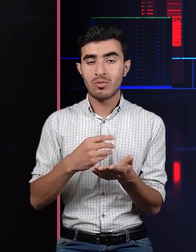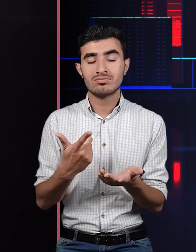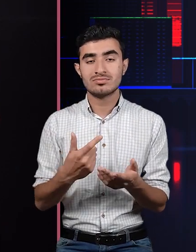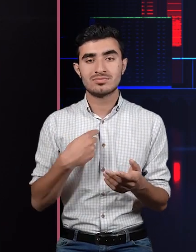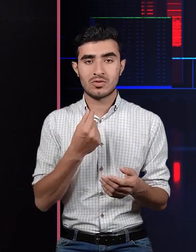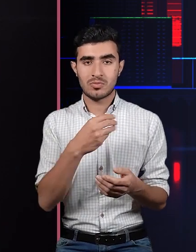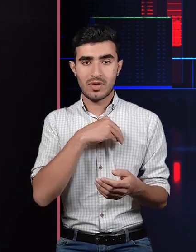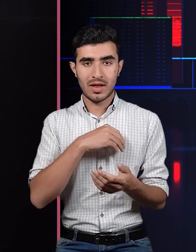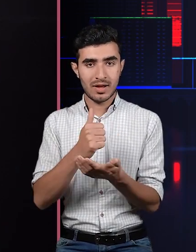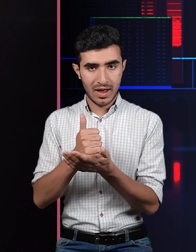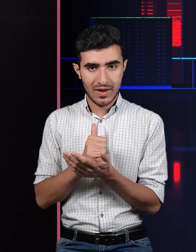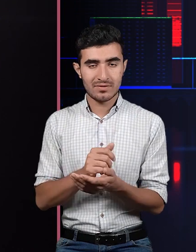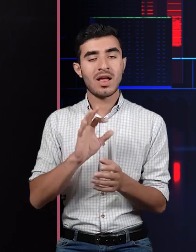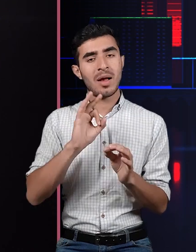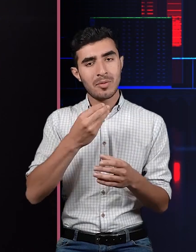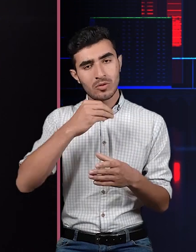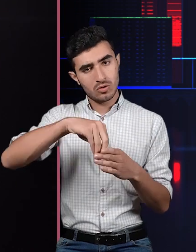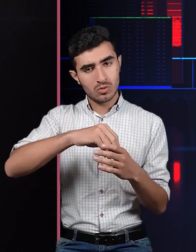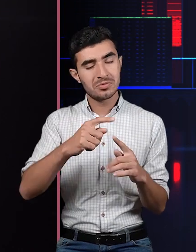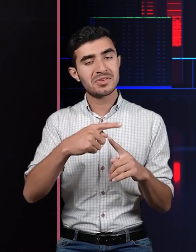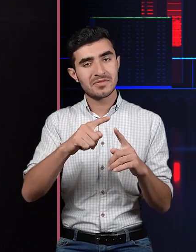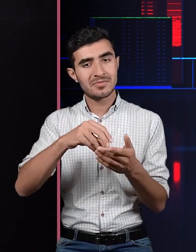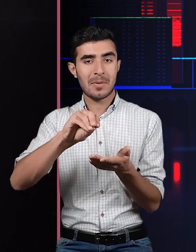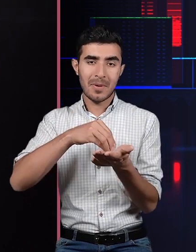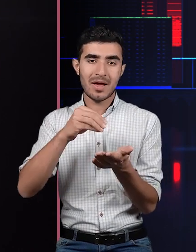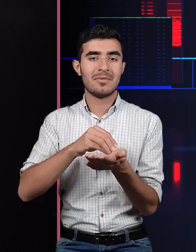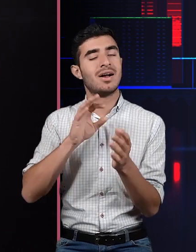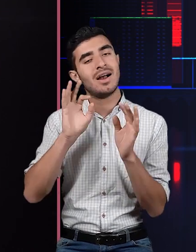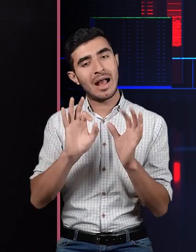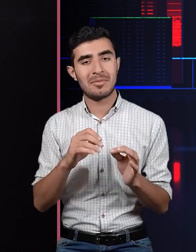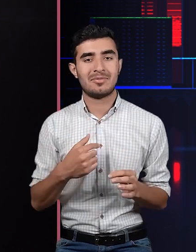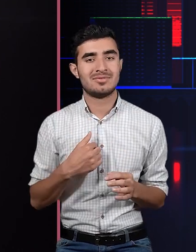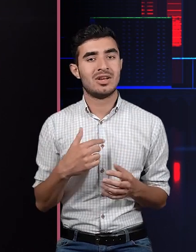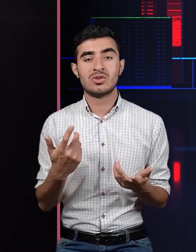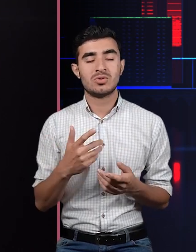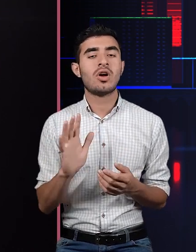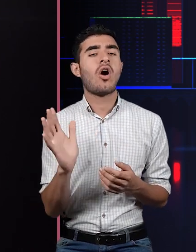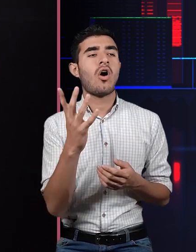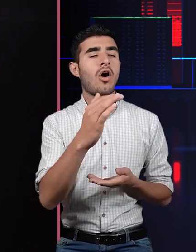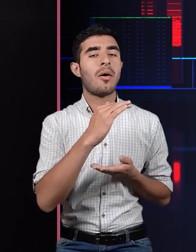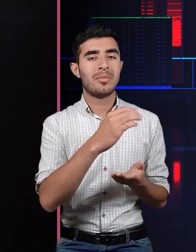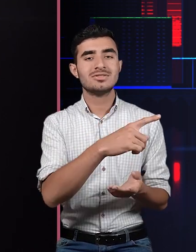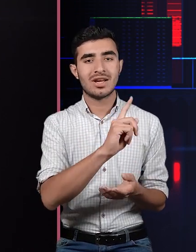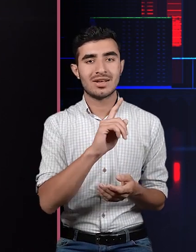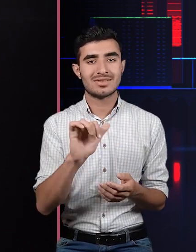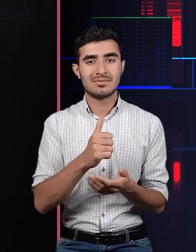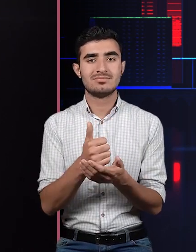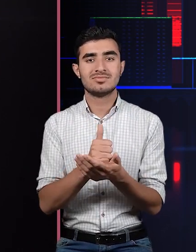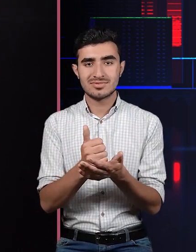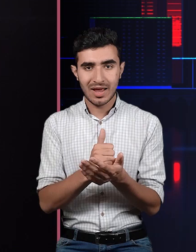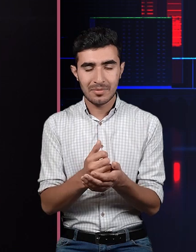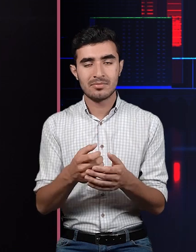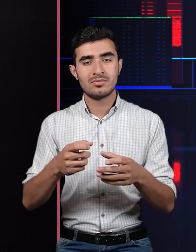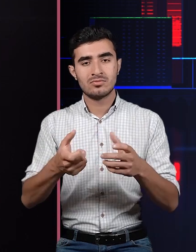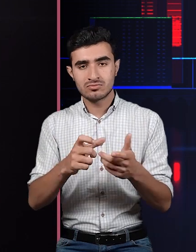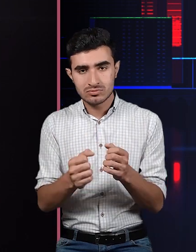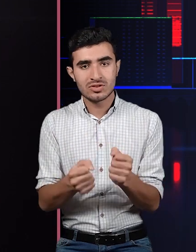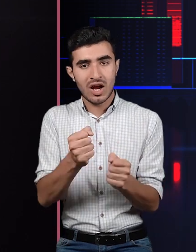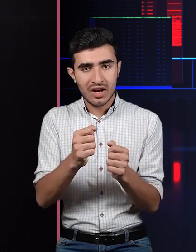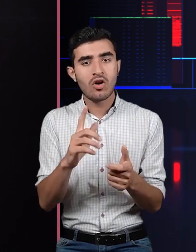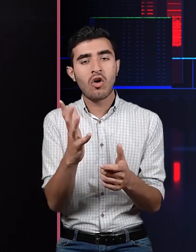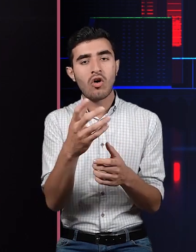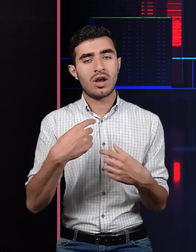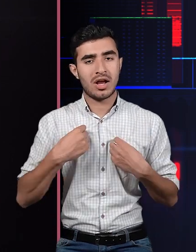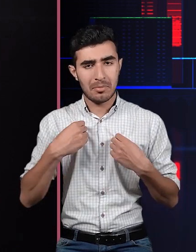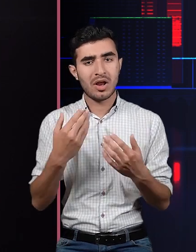would be spent completely on cooking related things. जहाँ पे और बच्चे अपनी टॉयज ले रहे होते थे एंड